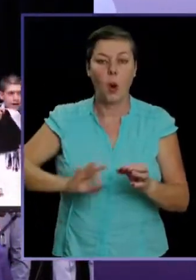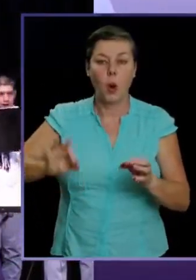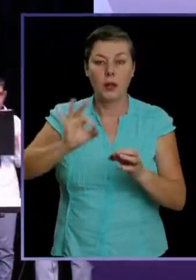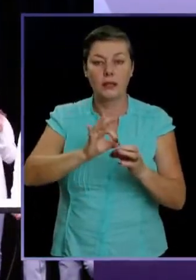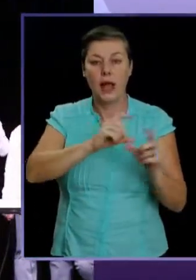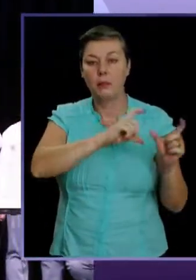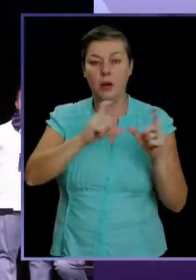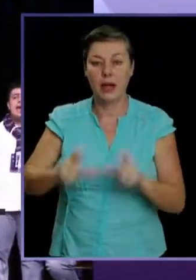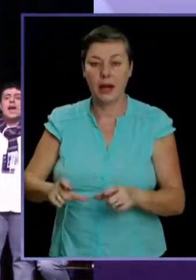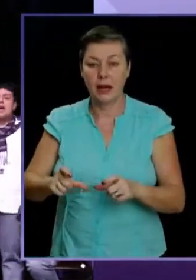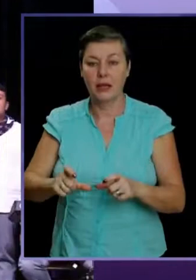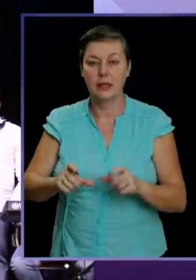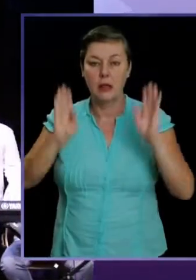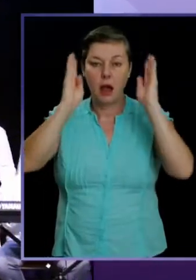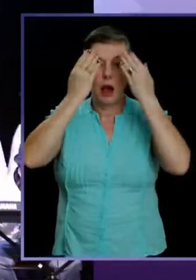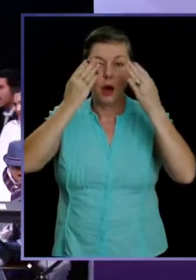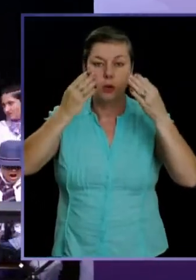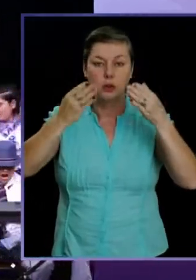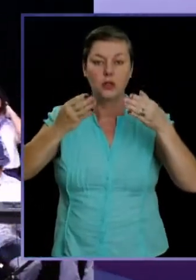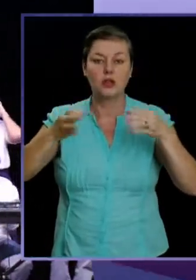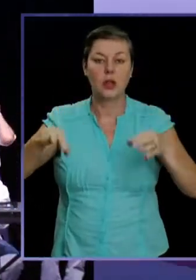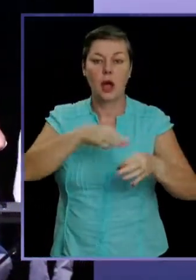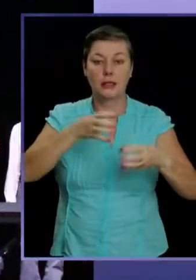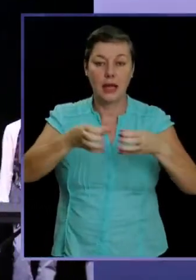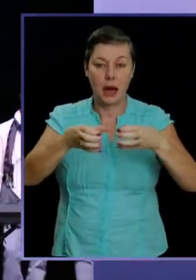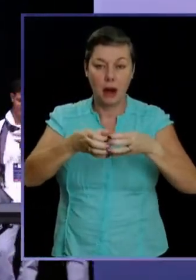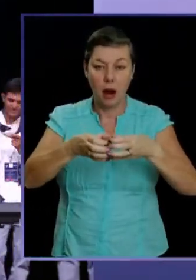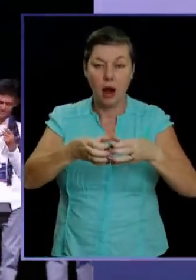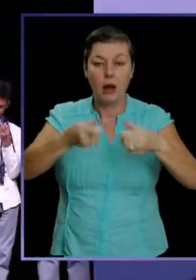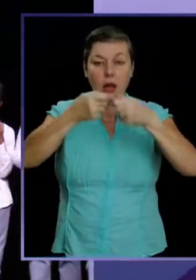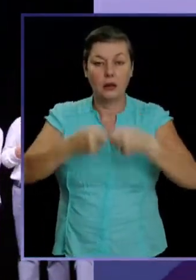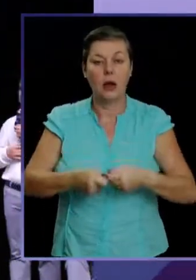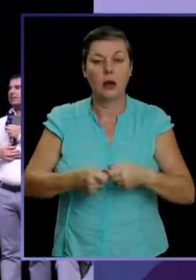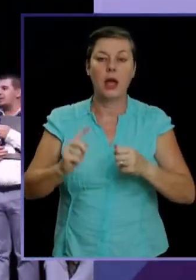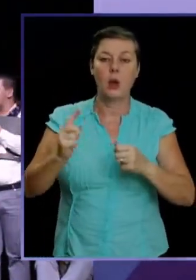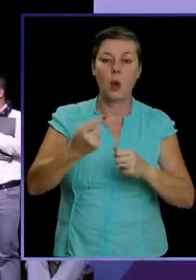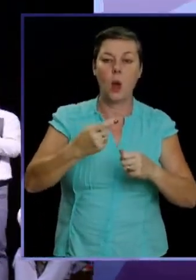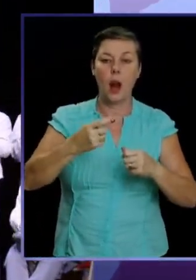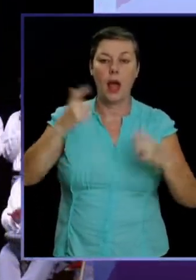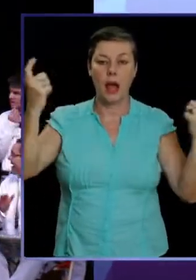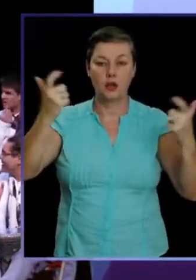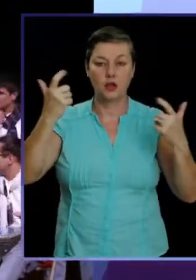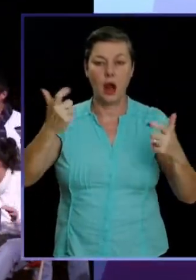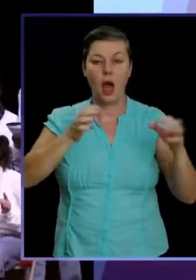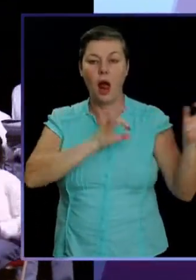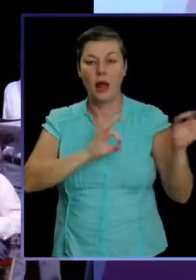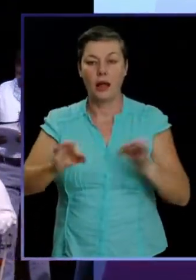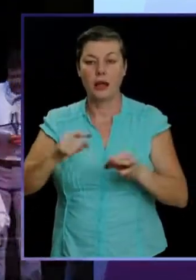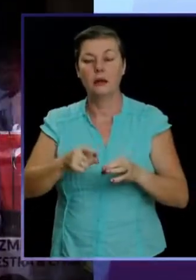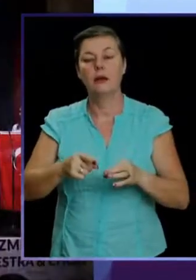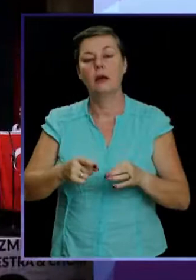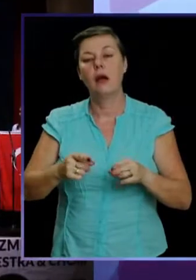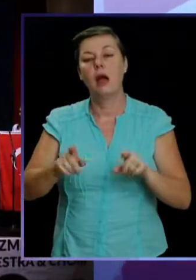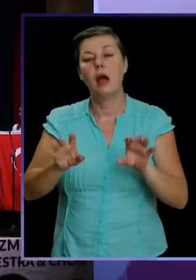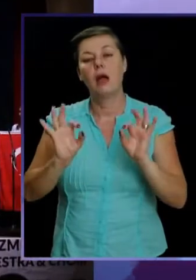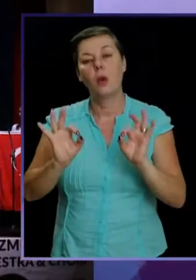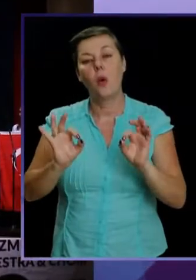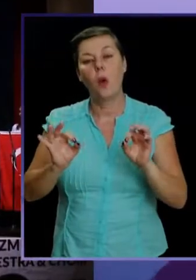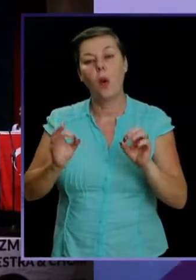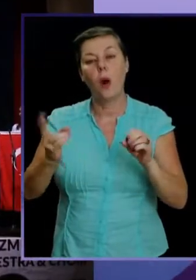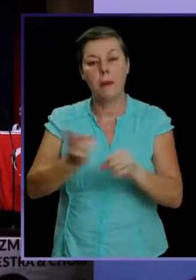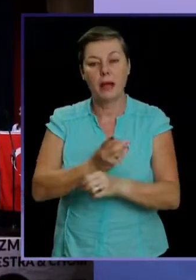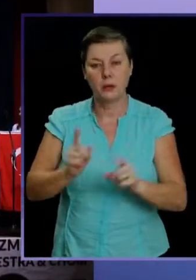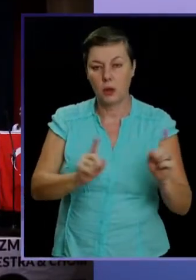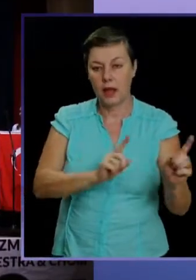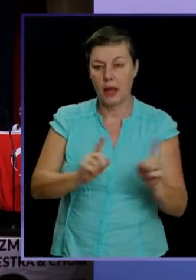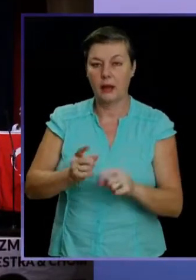Törökországból érkezett Izot Izmir autista zenekar tagjai egy különleges dallal készültek. Ez a banda jól összeszokott kis